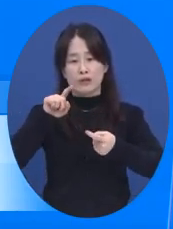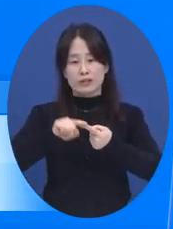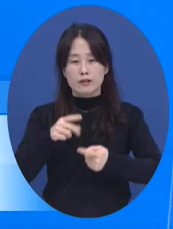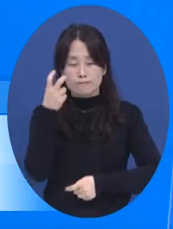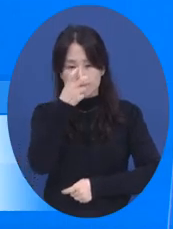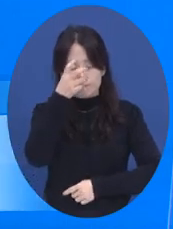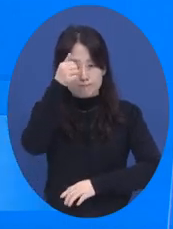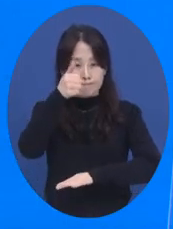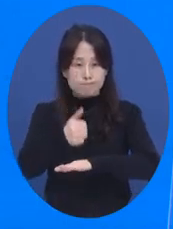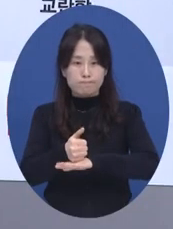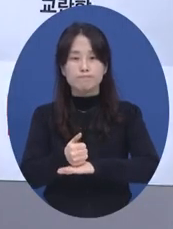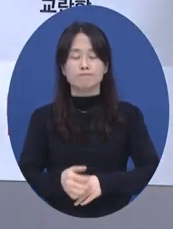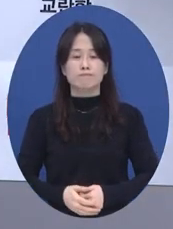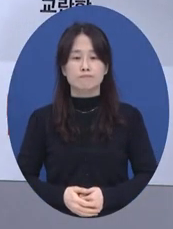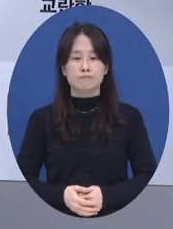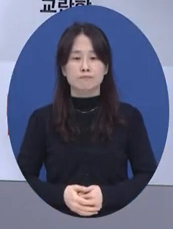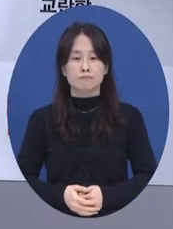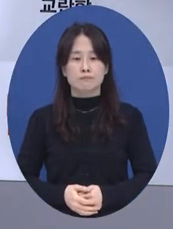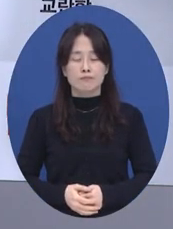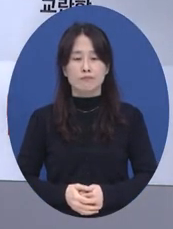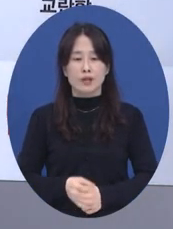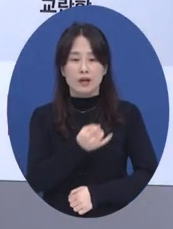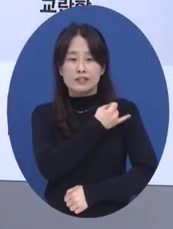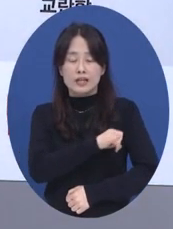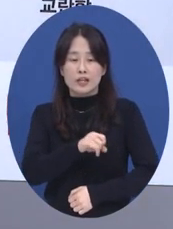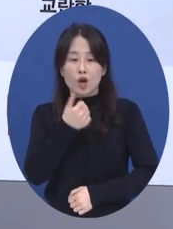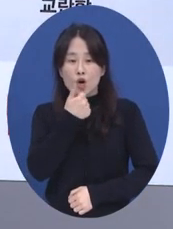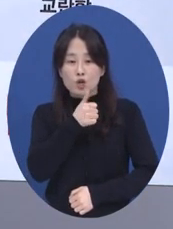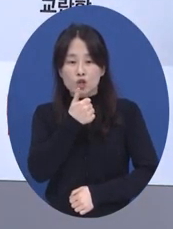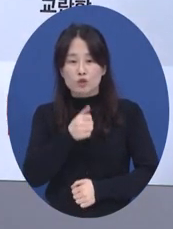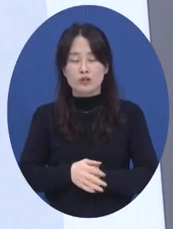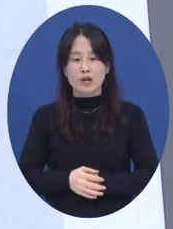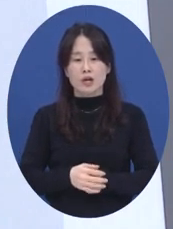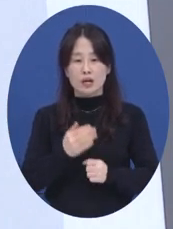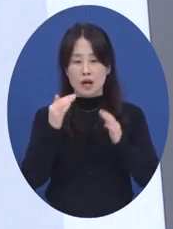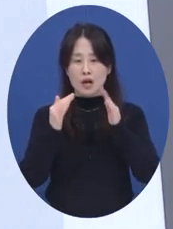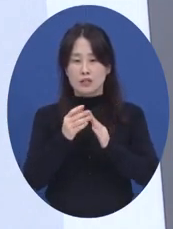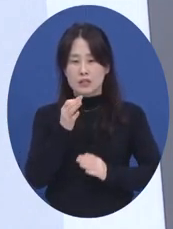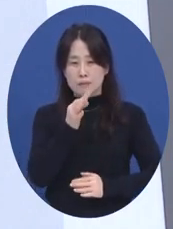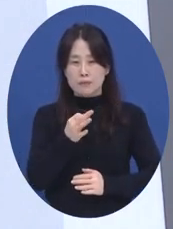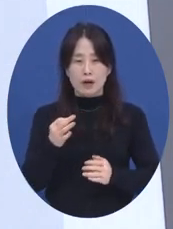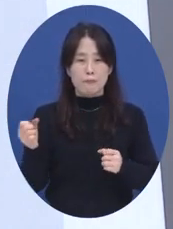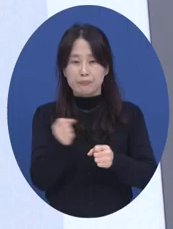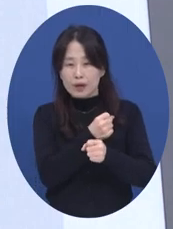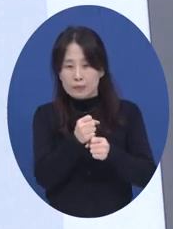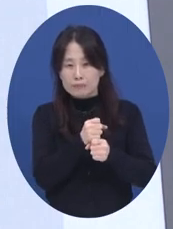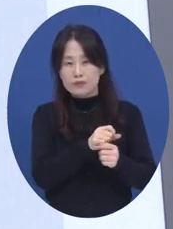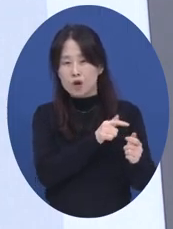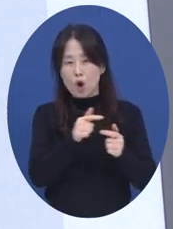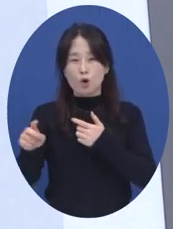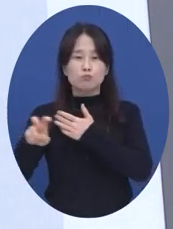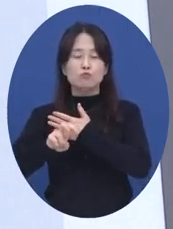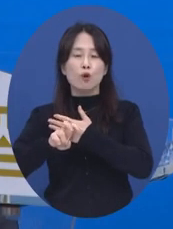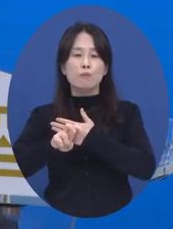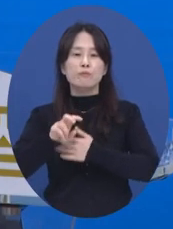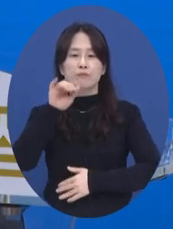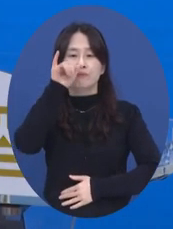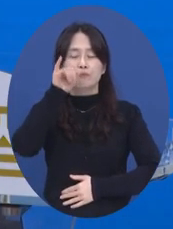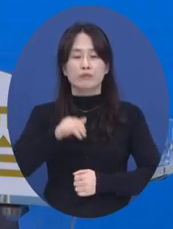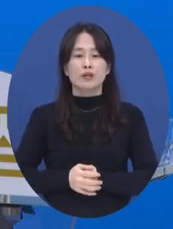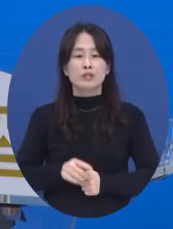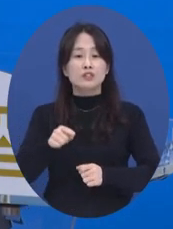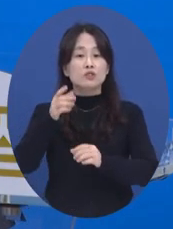기획수사 결과입니다. 무자격 중개, 집값 담합 등 여러 형태로 불법이 자행되고 있었는데